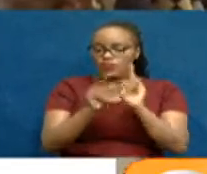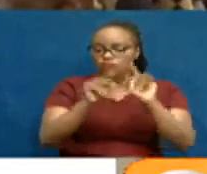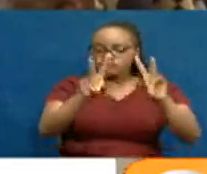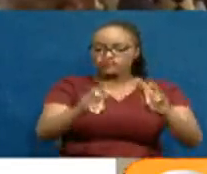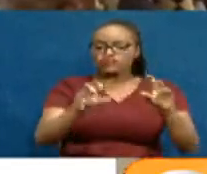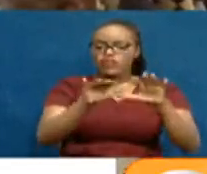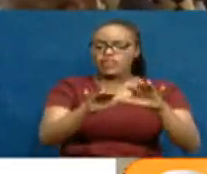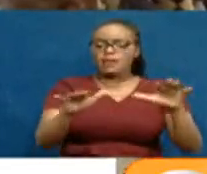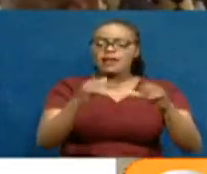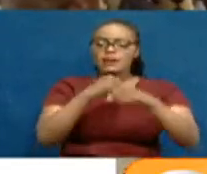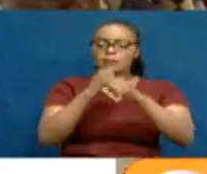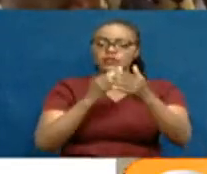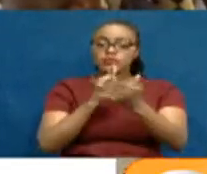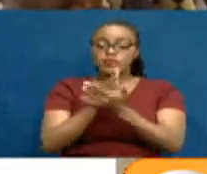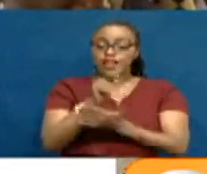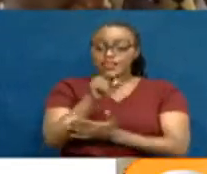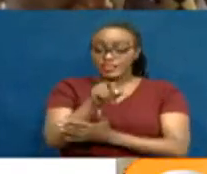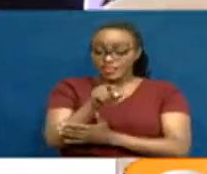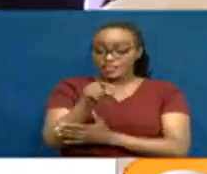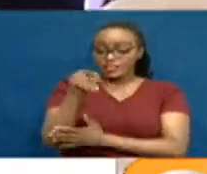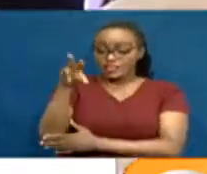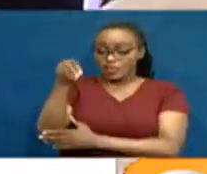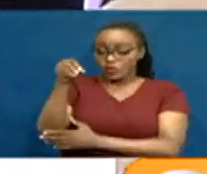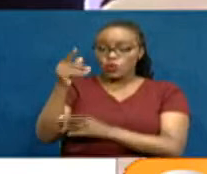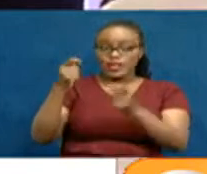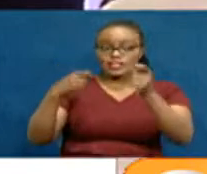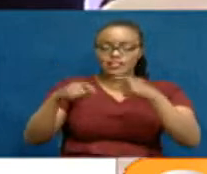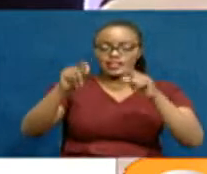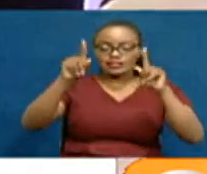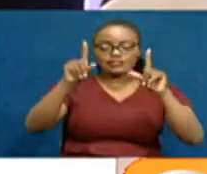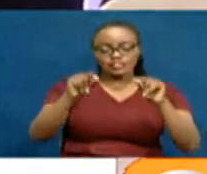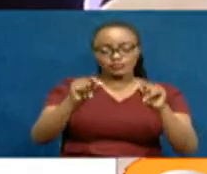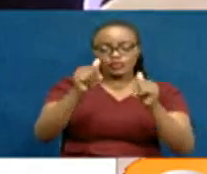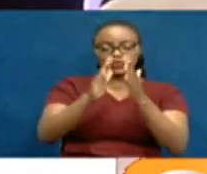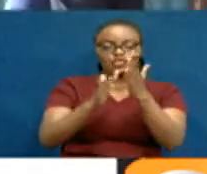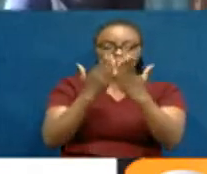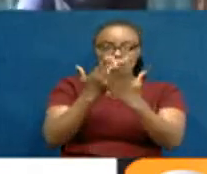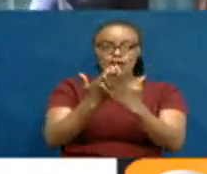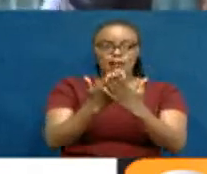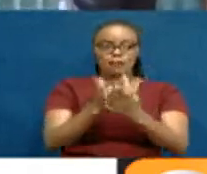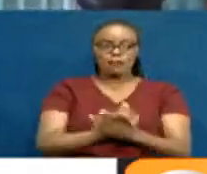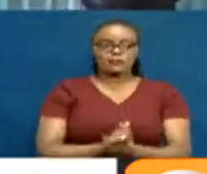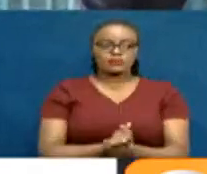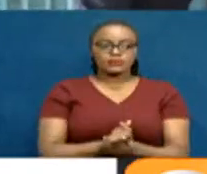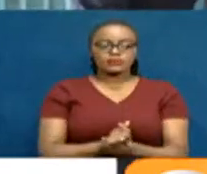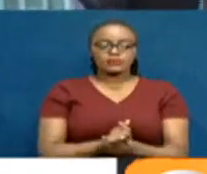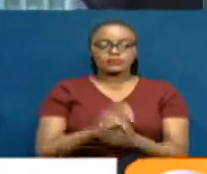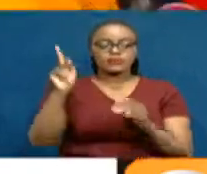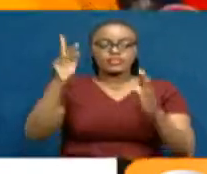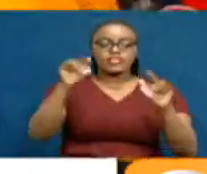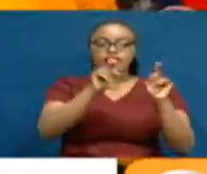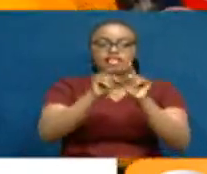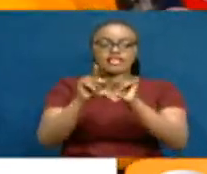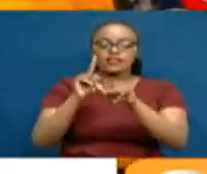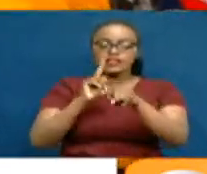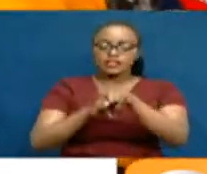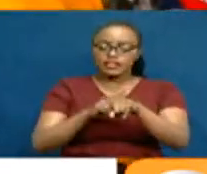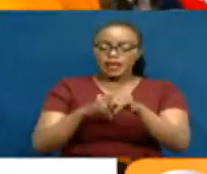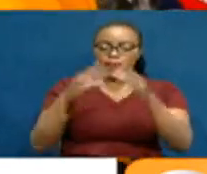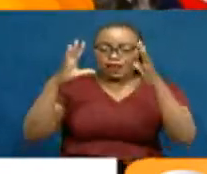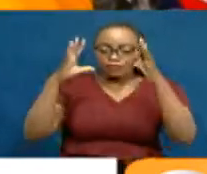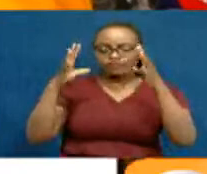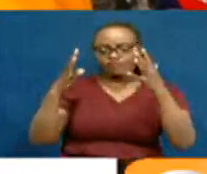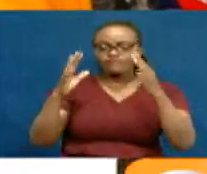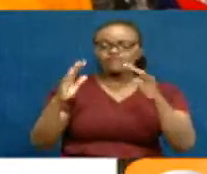soko ili kuhakikisha kuwa bidhaa hii inauzwa kwa bei iliyopendekezwa. Wakenya nao wakipokea hatua hii